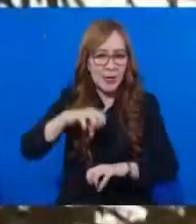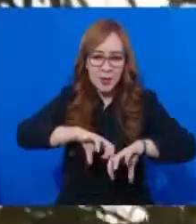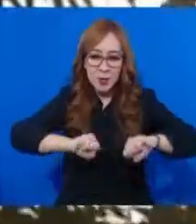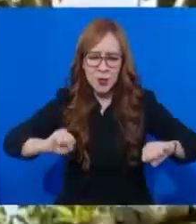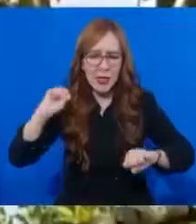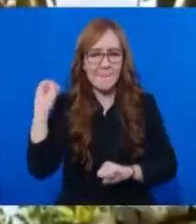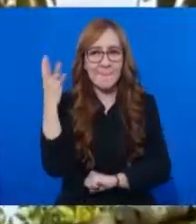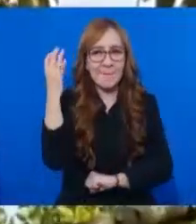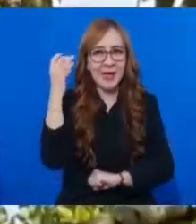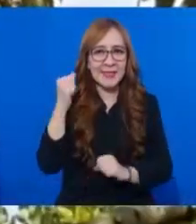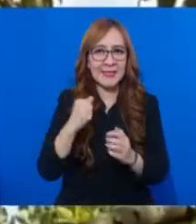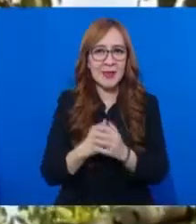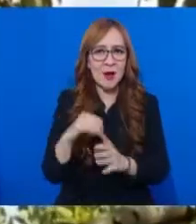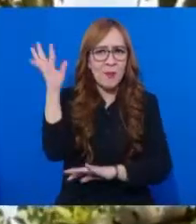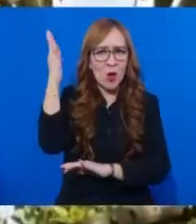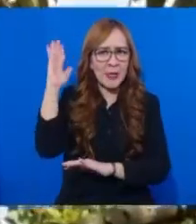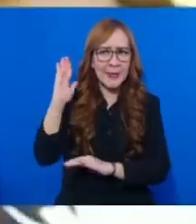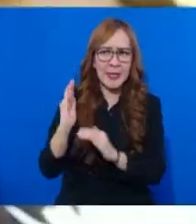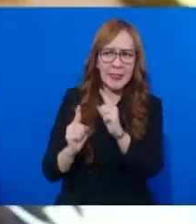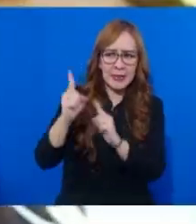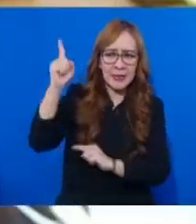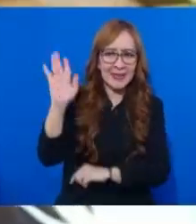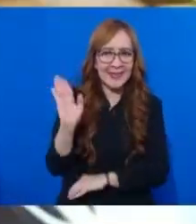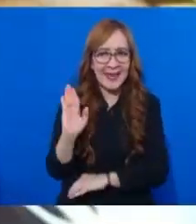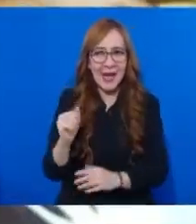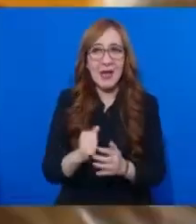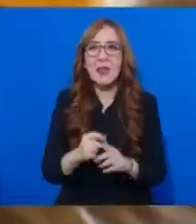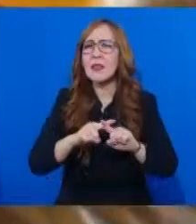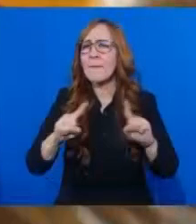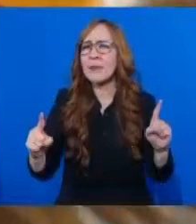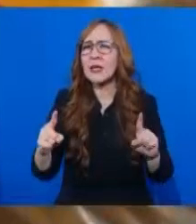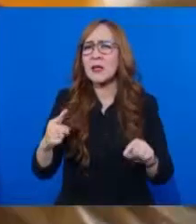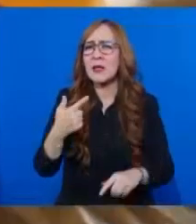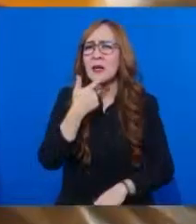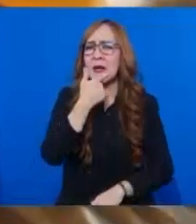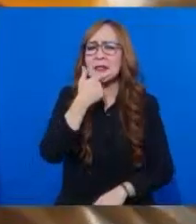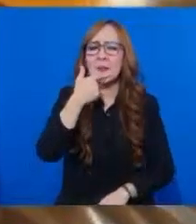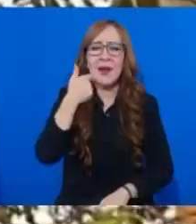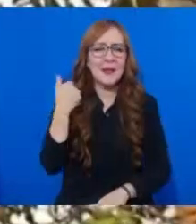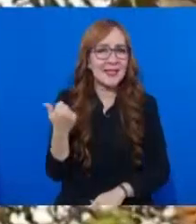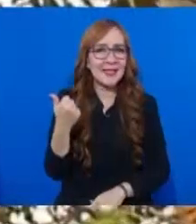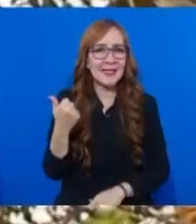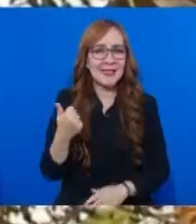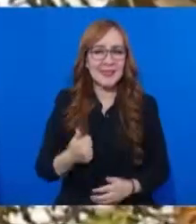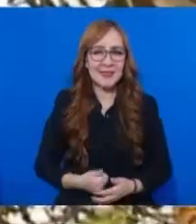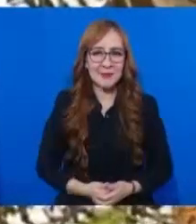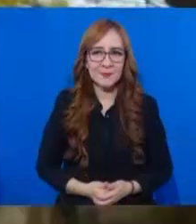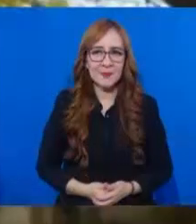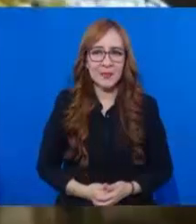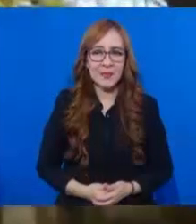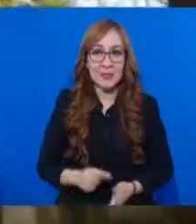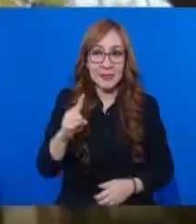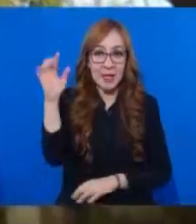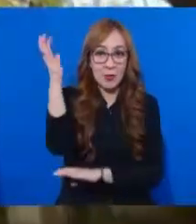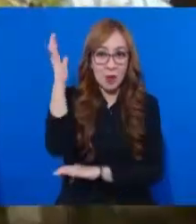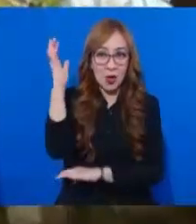tinggi, buahnya pun tidak begitu besar, namun durian emas ini memiliki rasa yang manis dan dagingnya kenyal. Dalam satu pohon durian